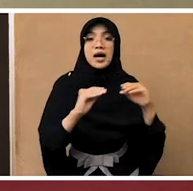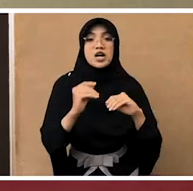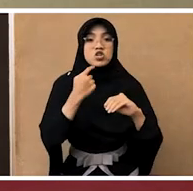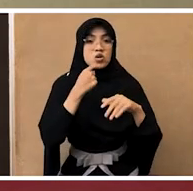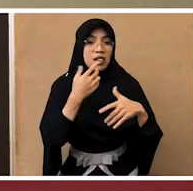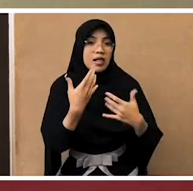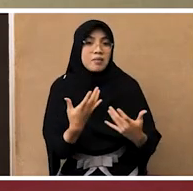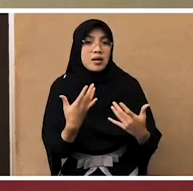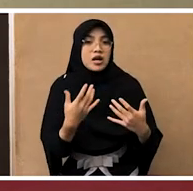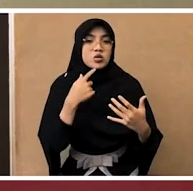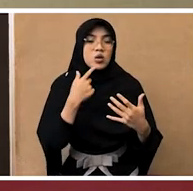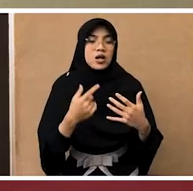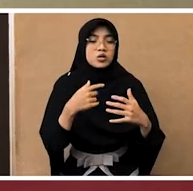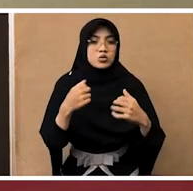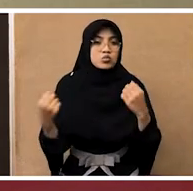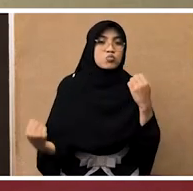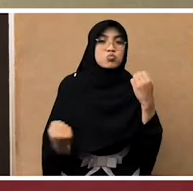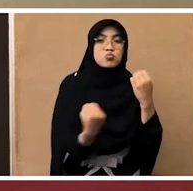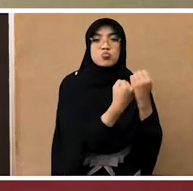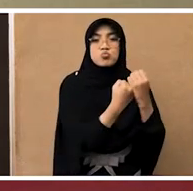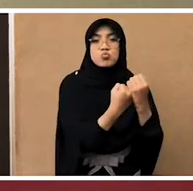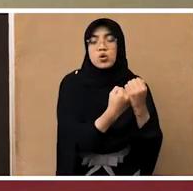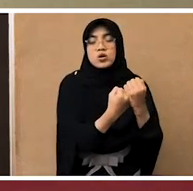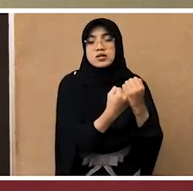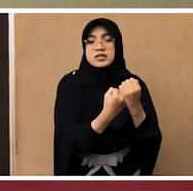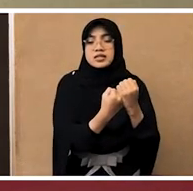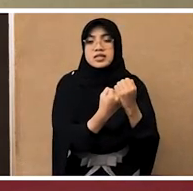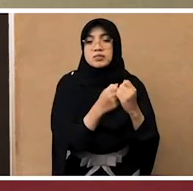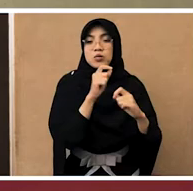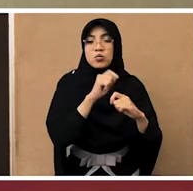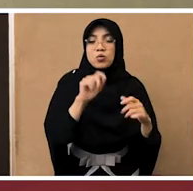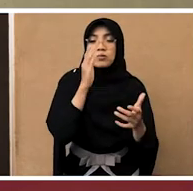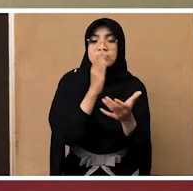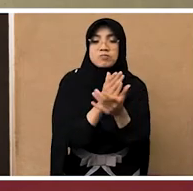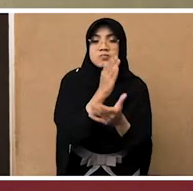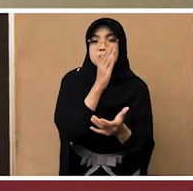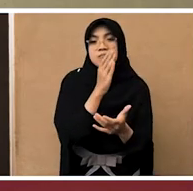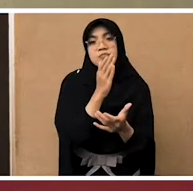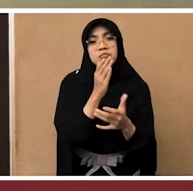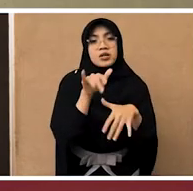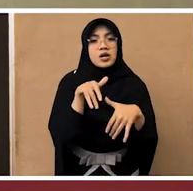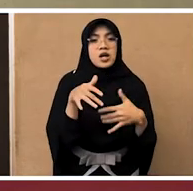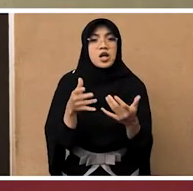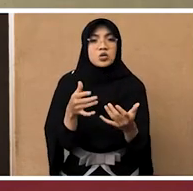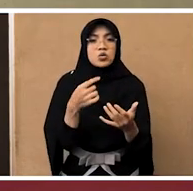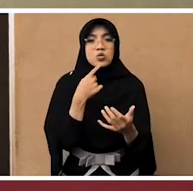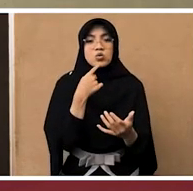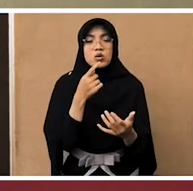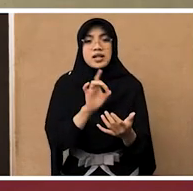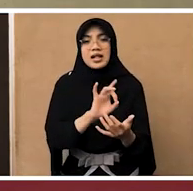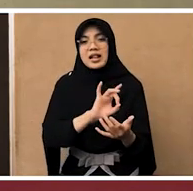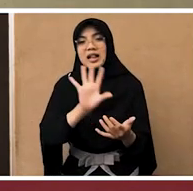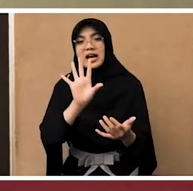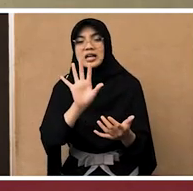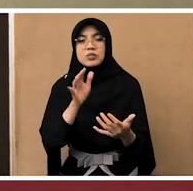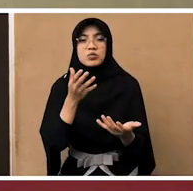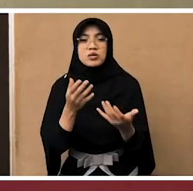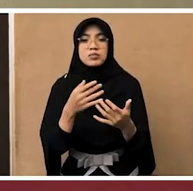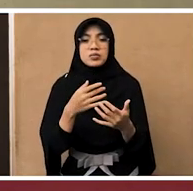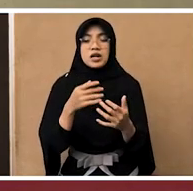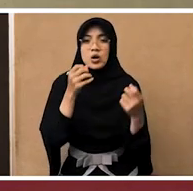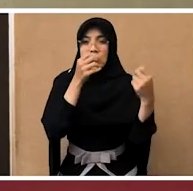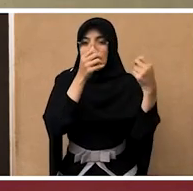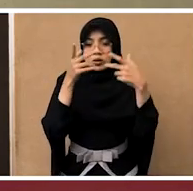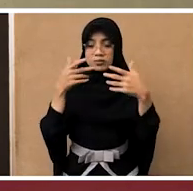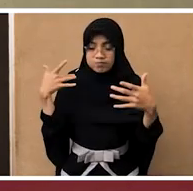apa soal suporting Decision Making misalkan atau soal yang atau misalkan mengikuti